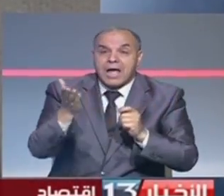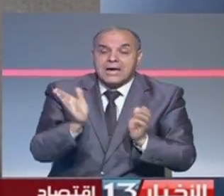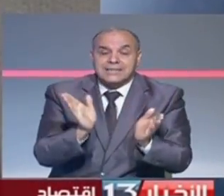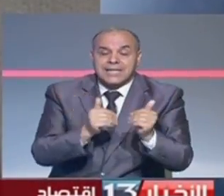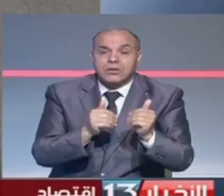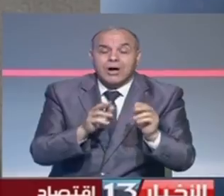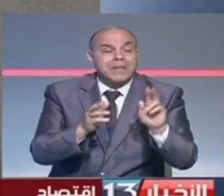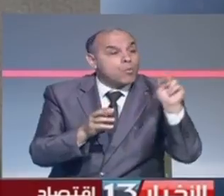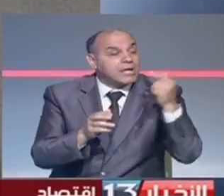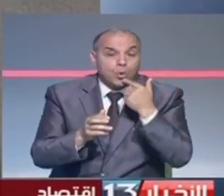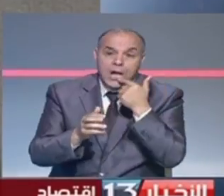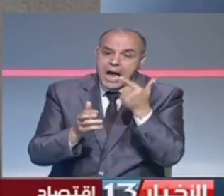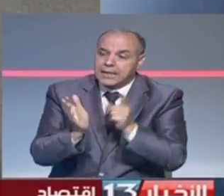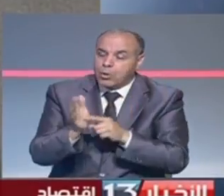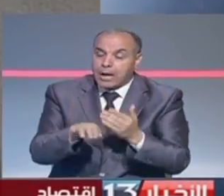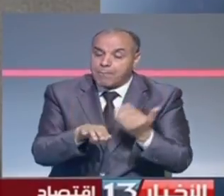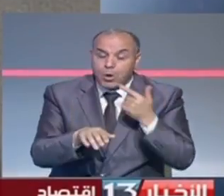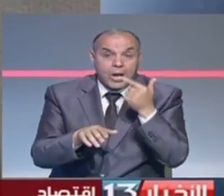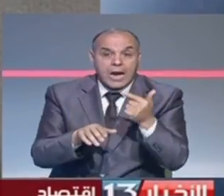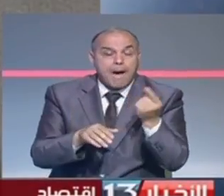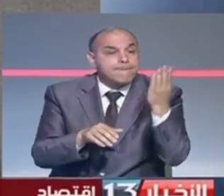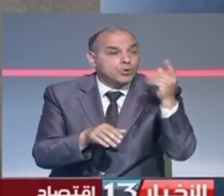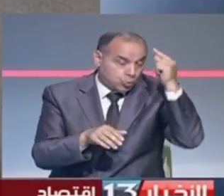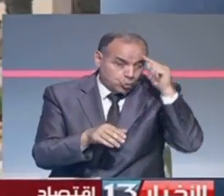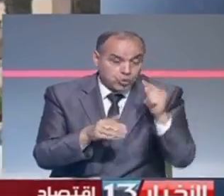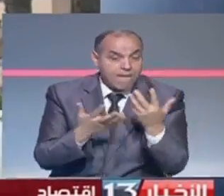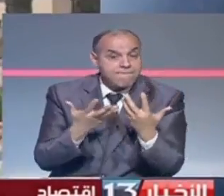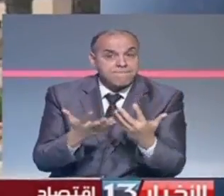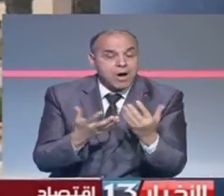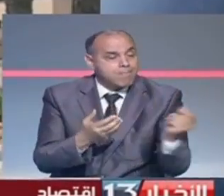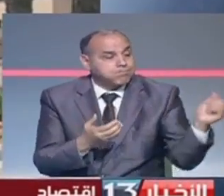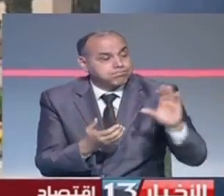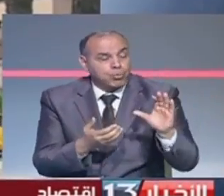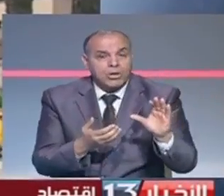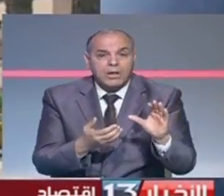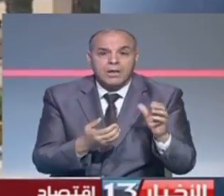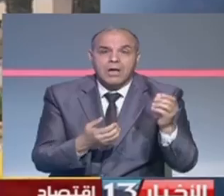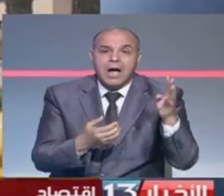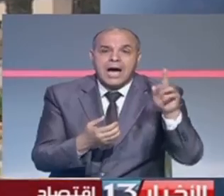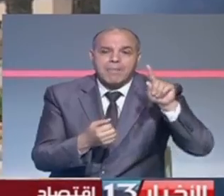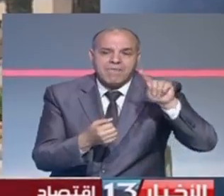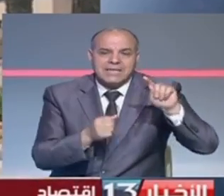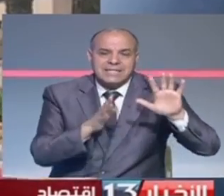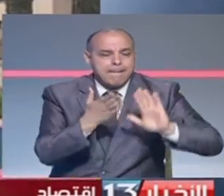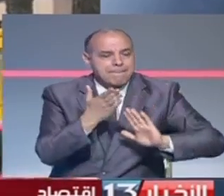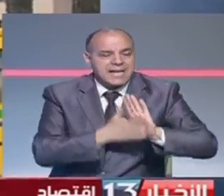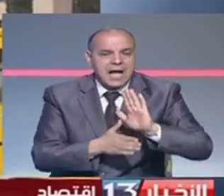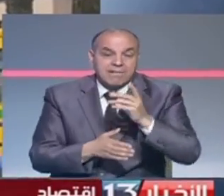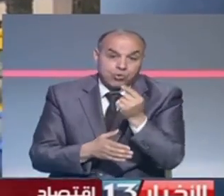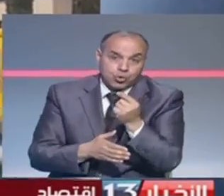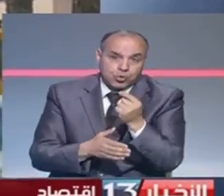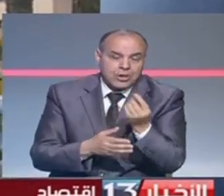النقد الدولي قد اكد في وقت سابق ا ميزانيه دون ستحتاج الى تمويل بقيمه 4.9 مليار دينار